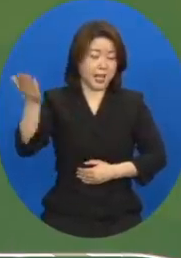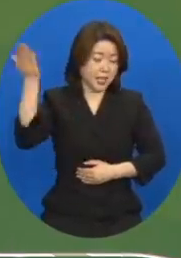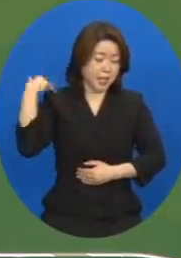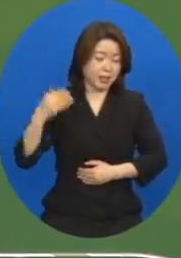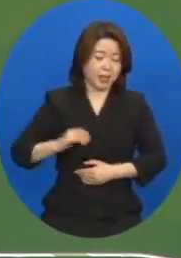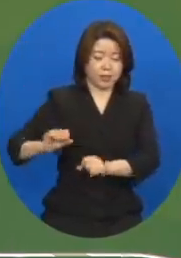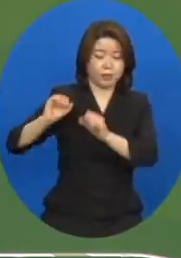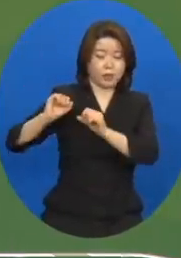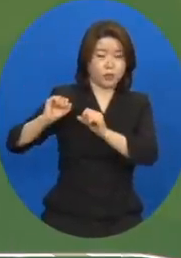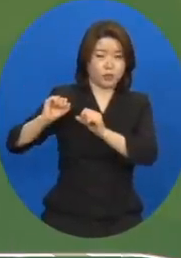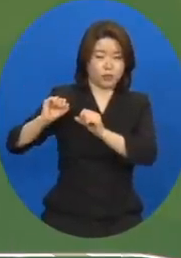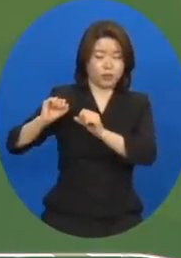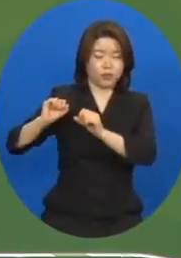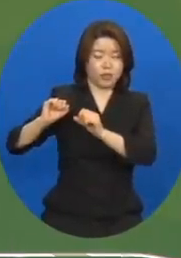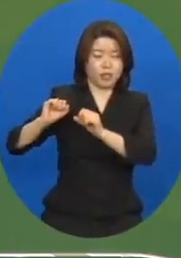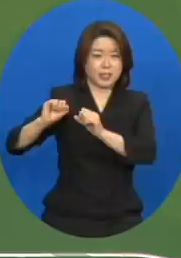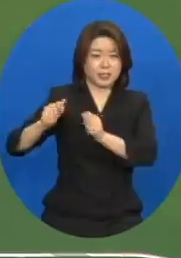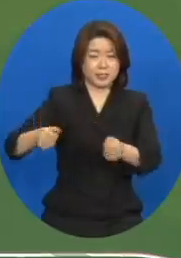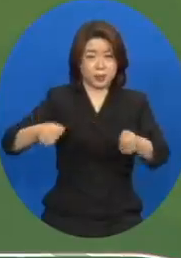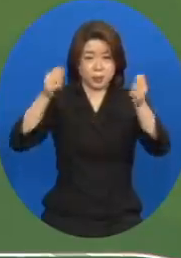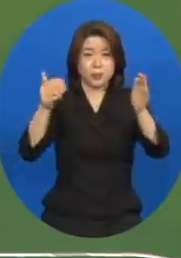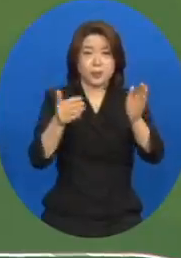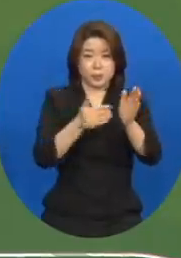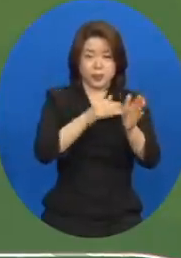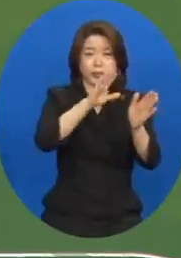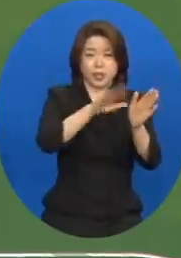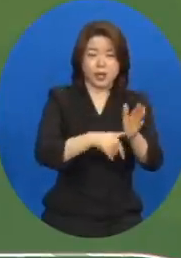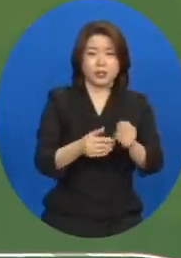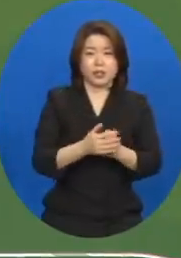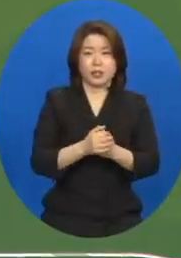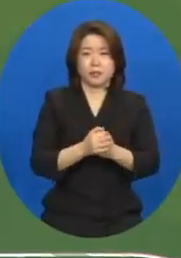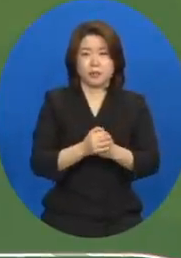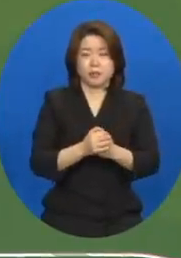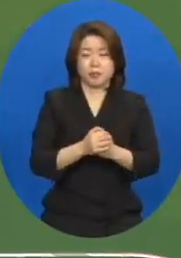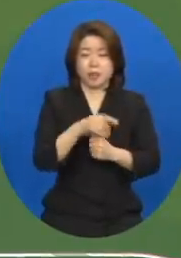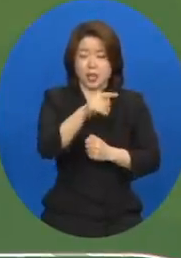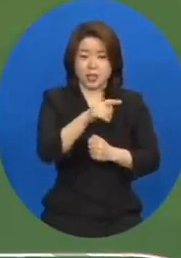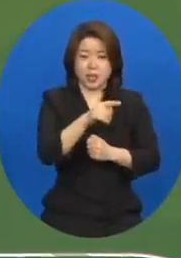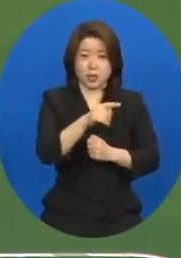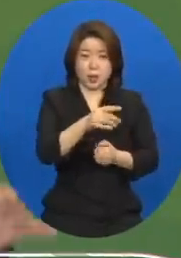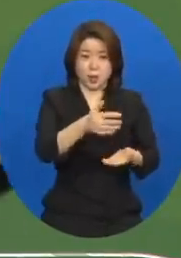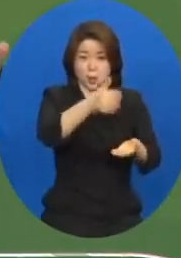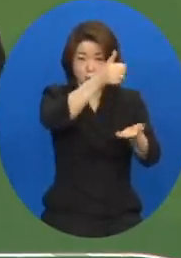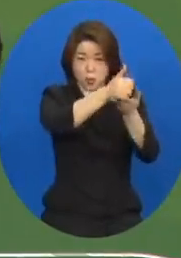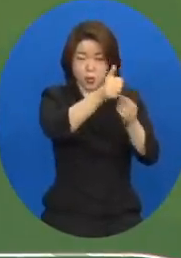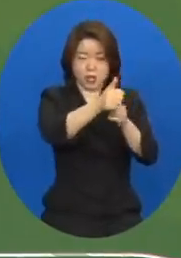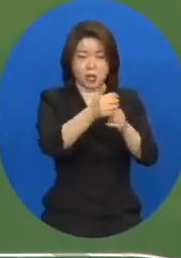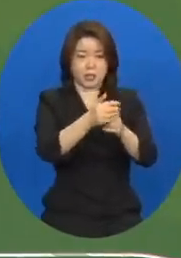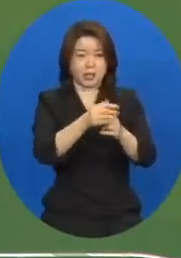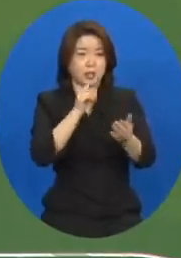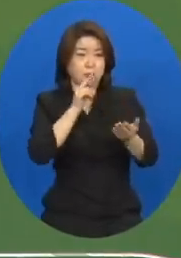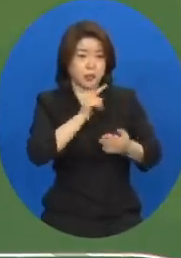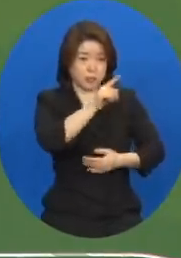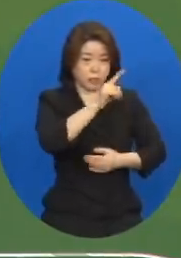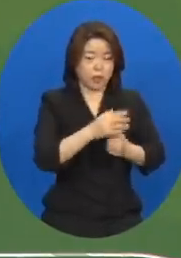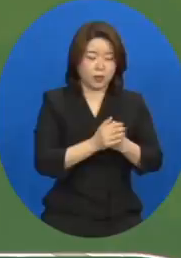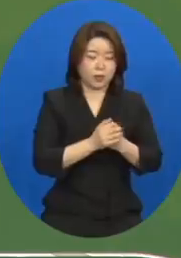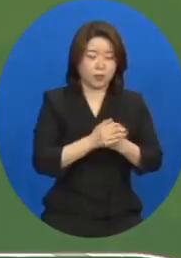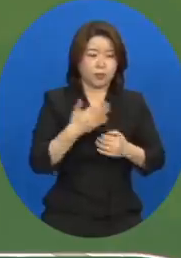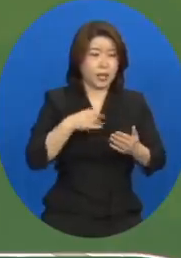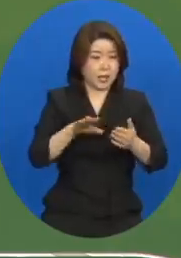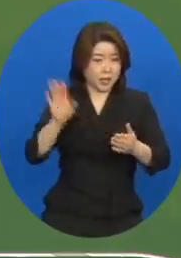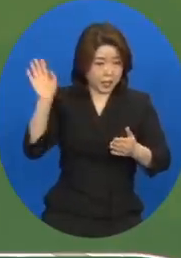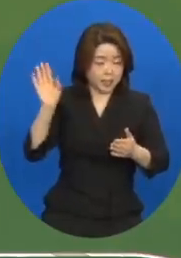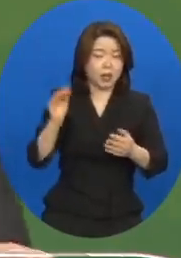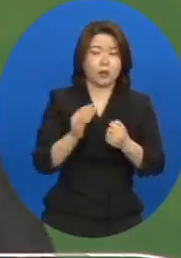때 이제 부대에 들어가서 제대 신고를 지휘관에게 하고, 그리고 이제 차를 타고